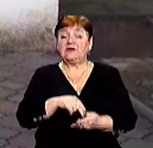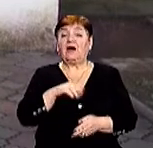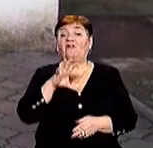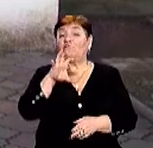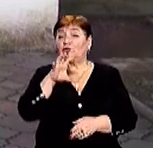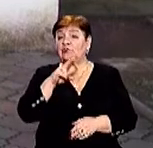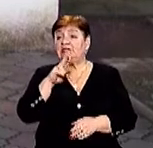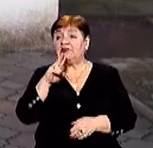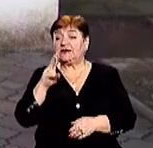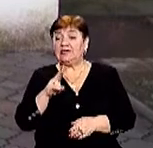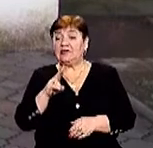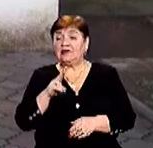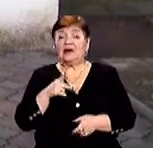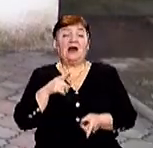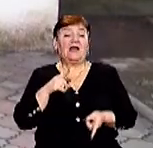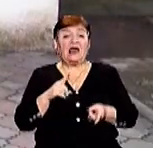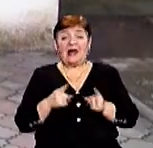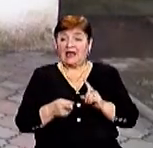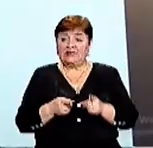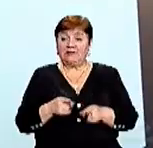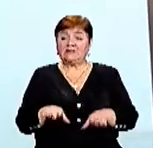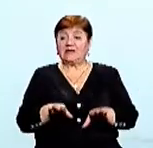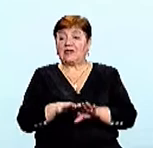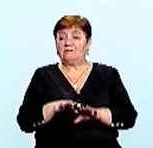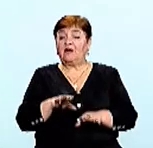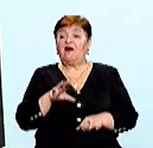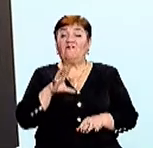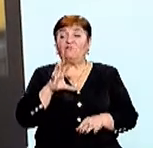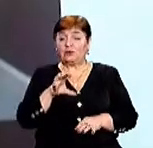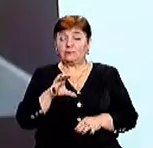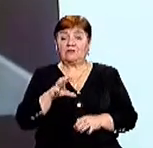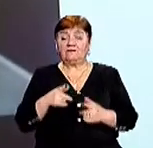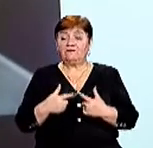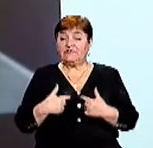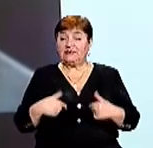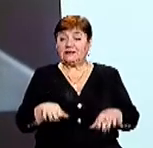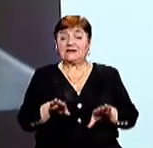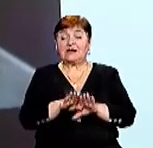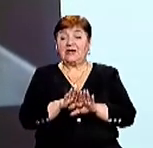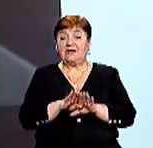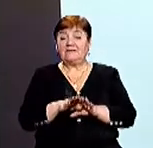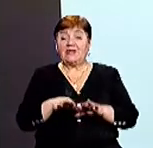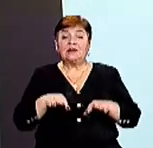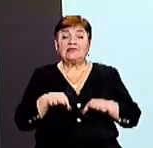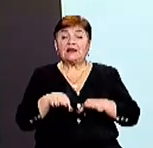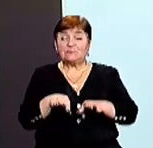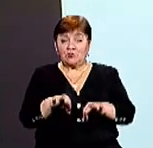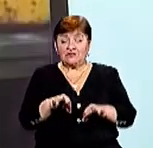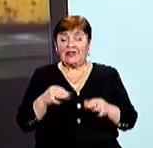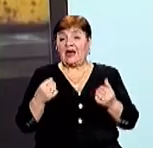викладені в соцмережі, не відповідають реальним фото. Оце було викинуто в пресу, такий стан транспортного